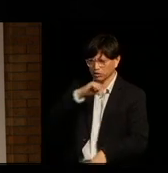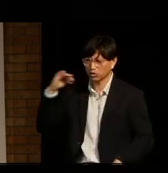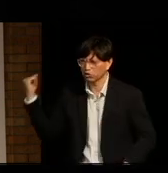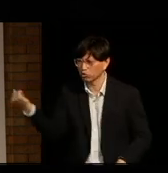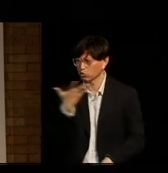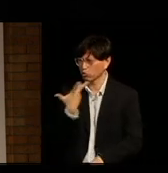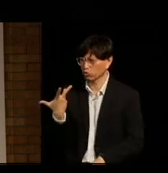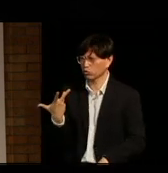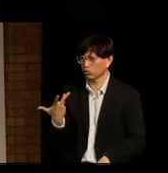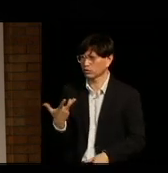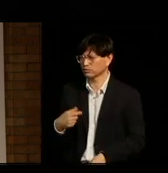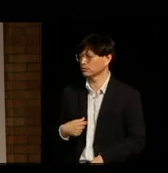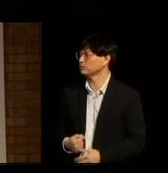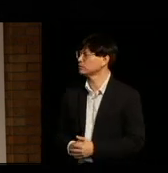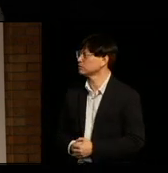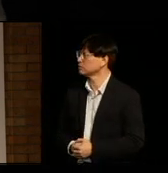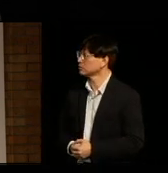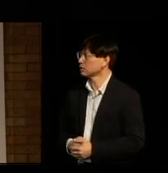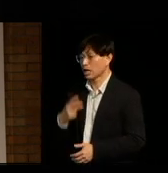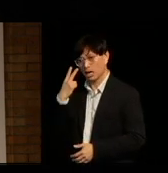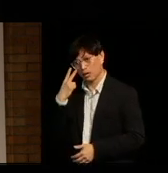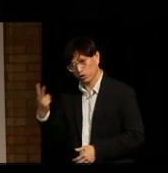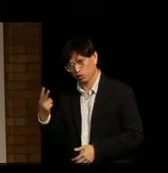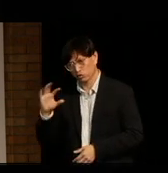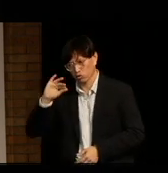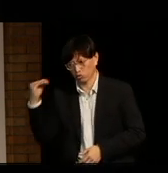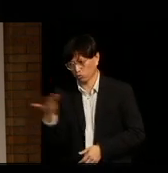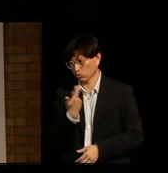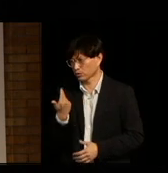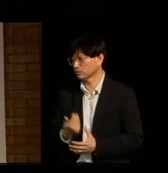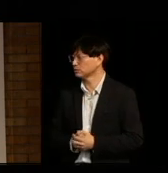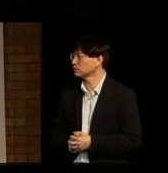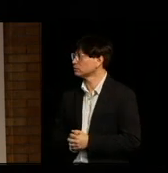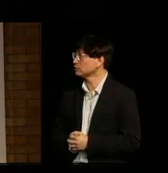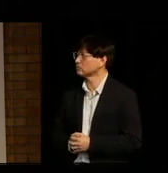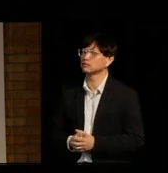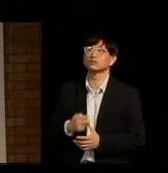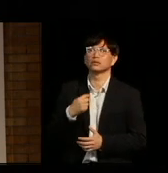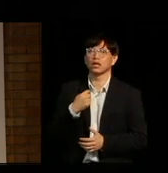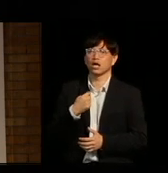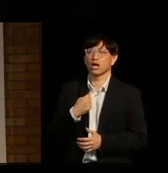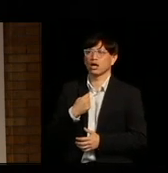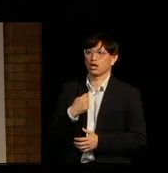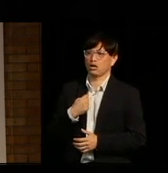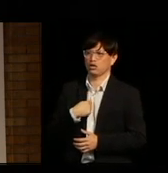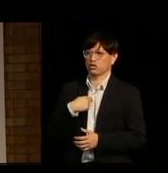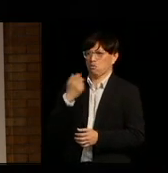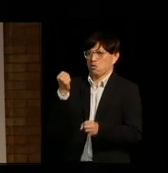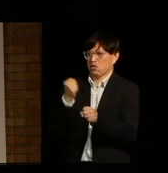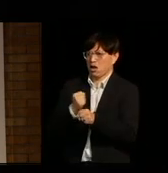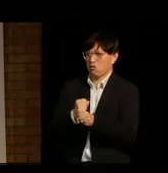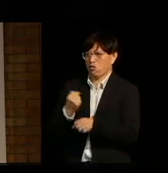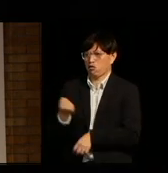sensibili di quello che noi possiamo pensare e vedono tutto ehm io ho un'esperienza devo dire fortunata nel senso